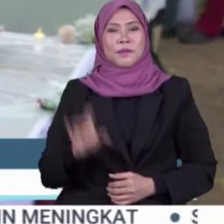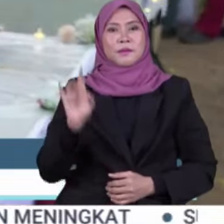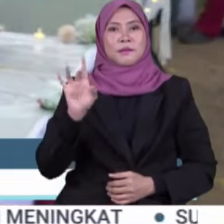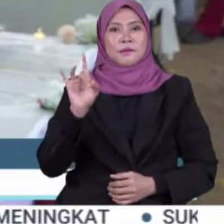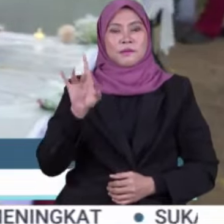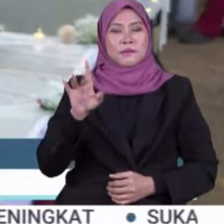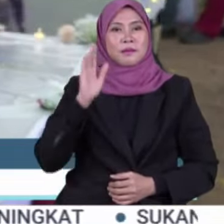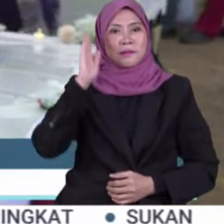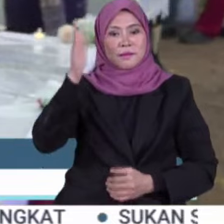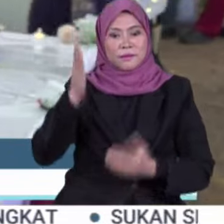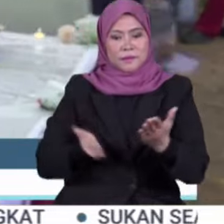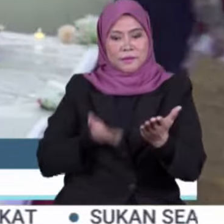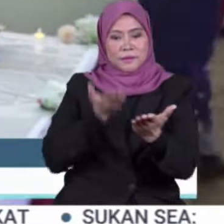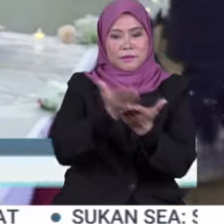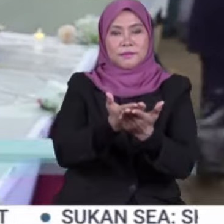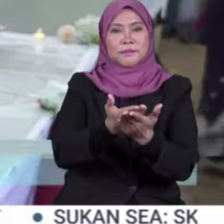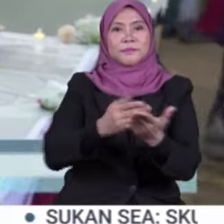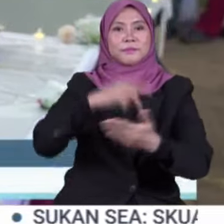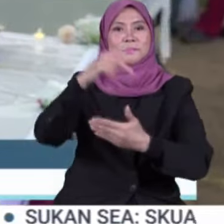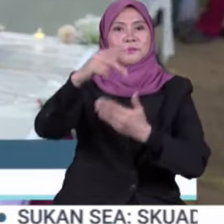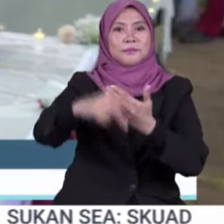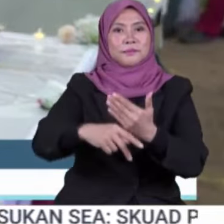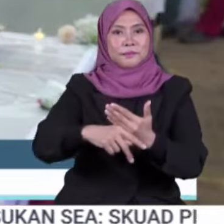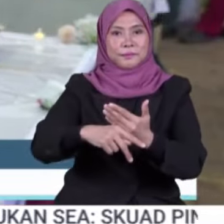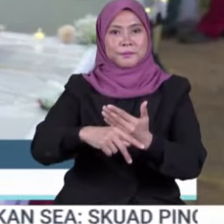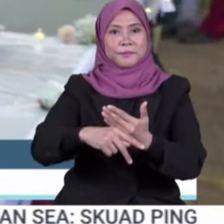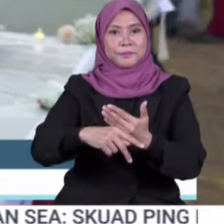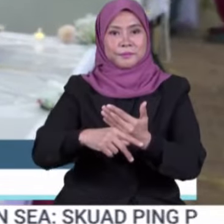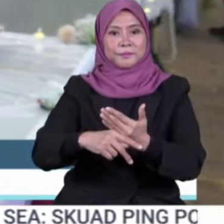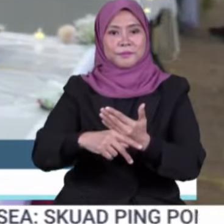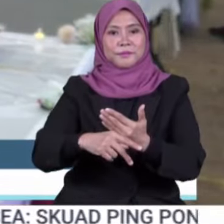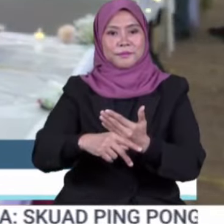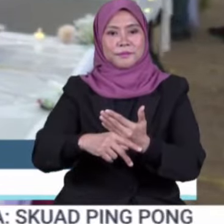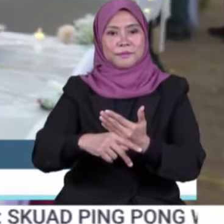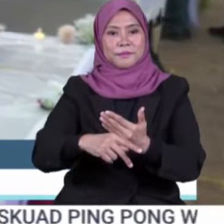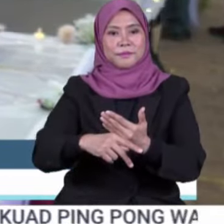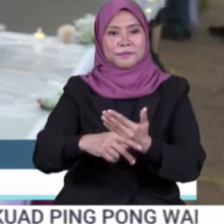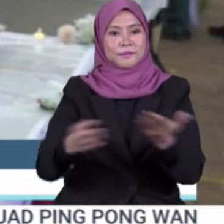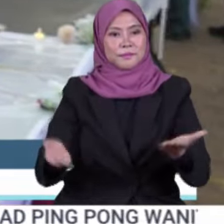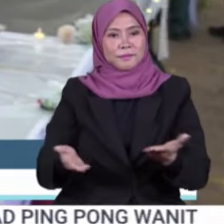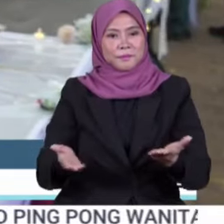menjangkakan ataupun mencadangkan program Mega Raya Tetra ini diadakan